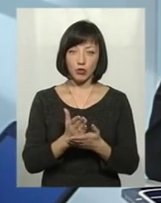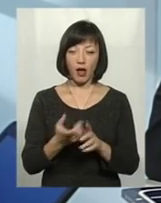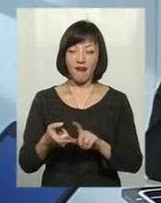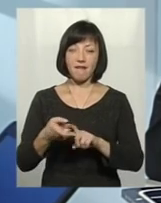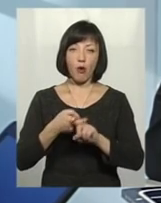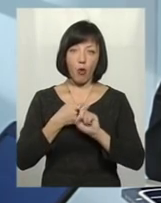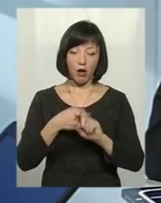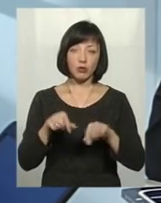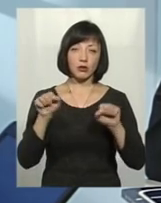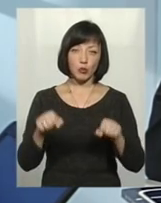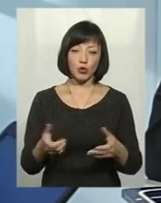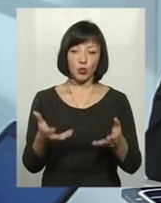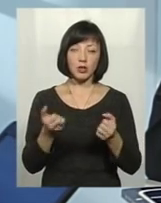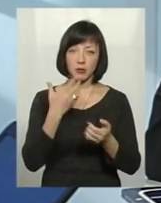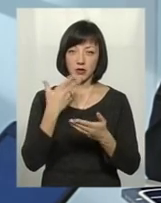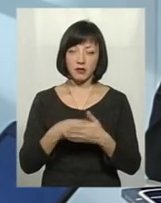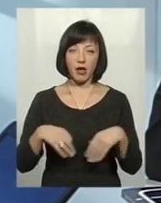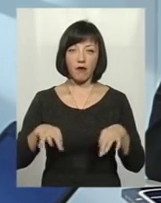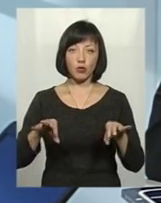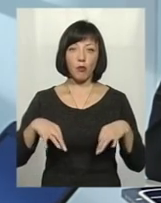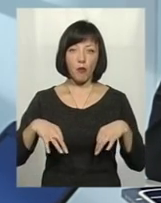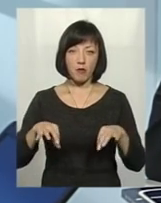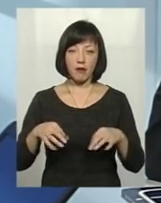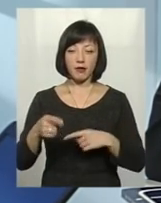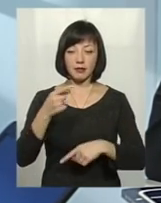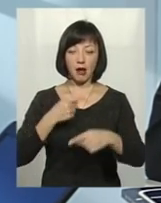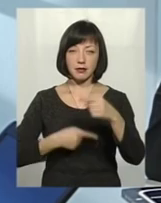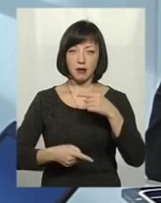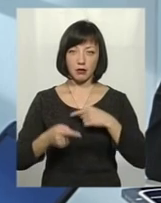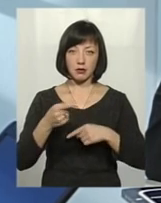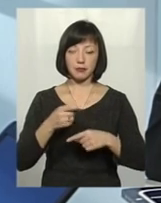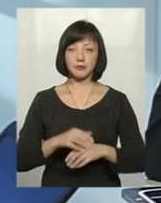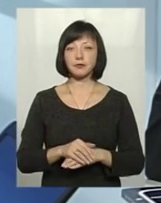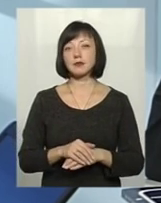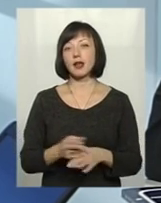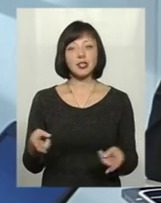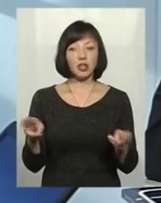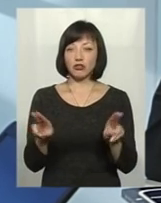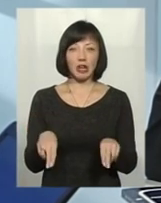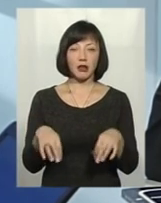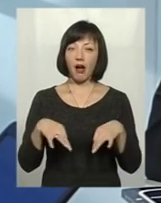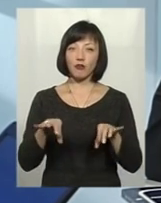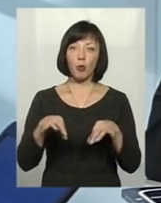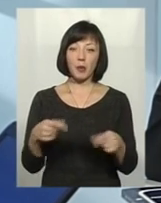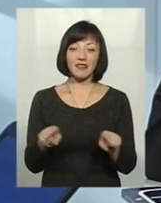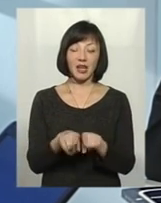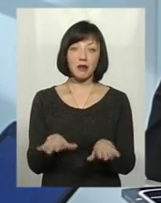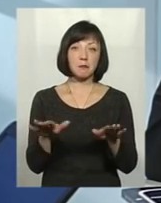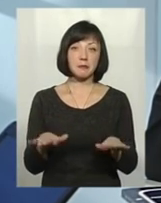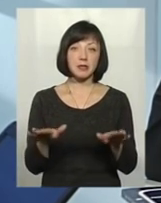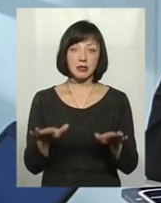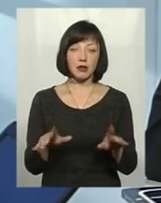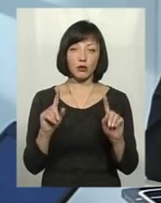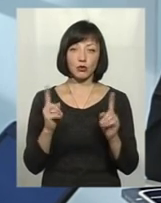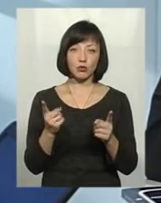він зможе отримати свій автомобіль назад. Тобто Ну, залишати автомобілі в таких місцях